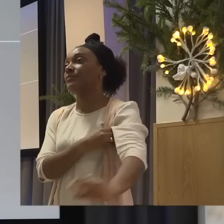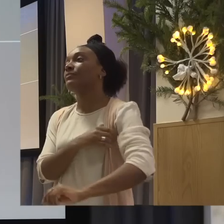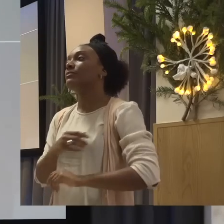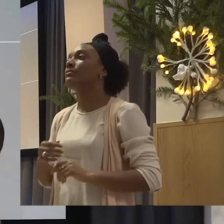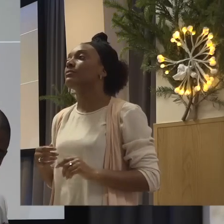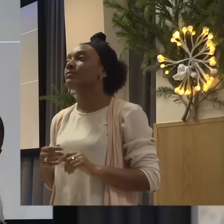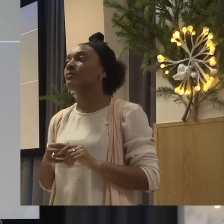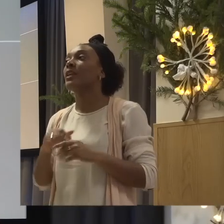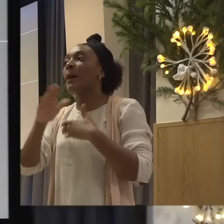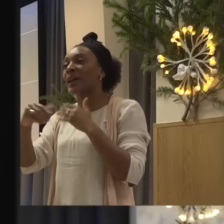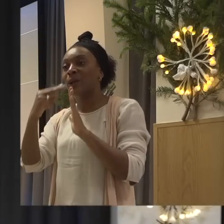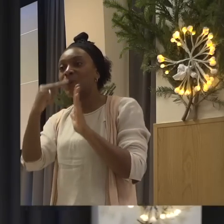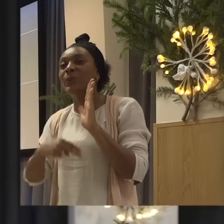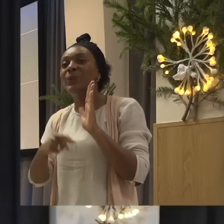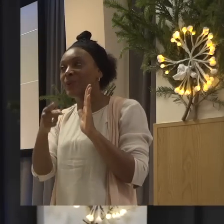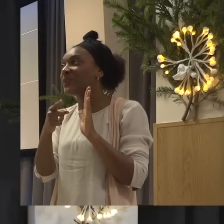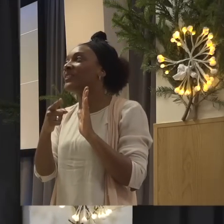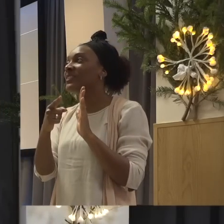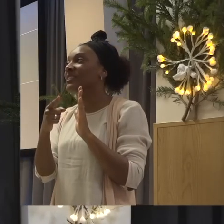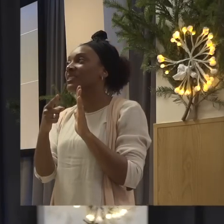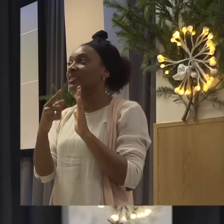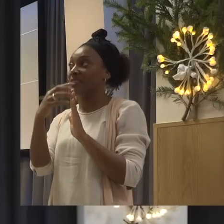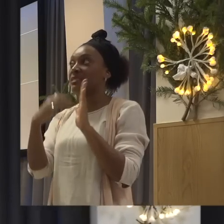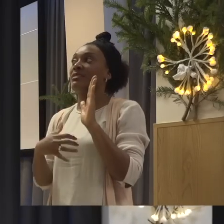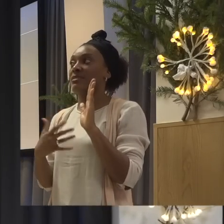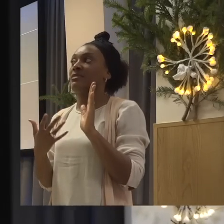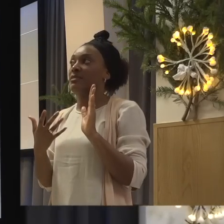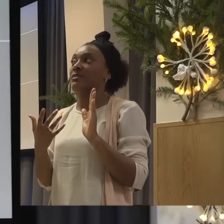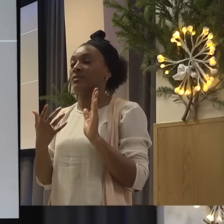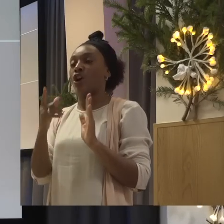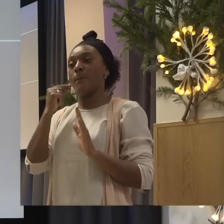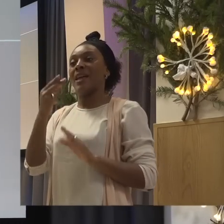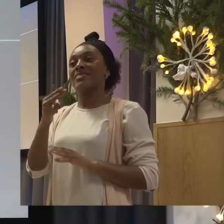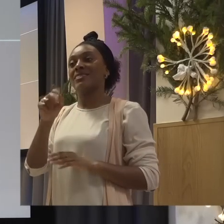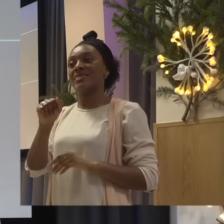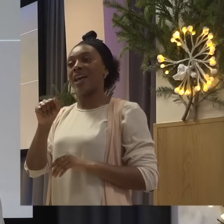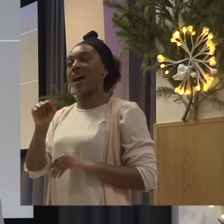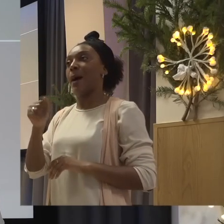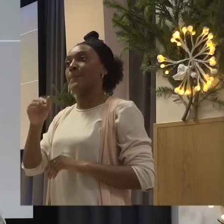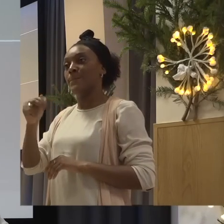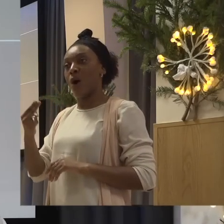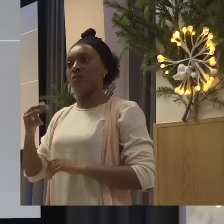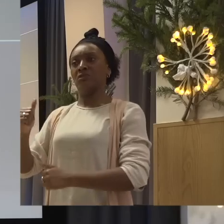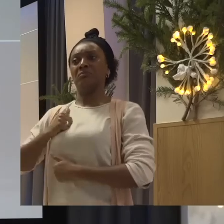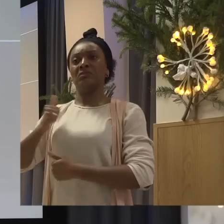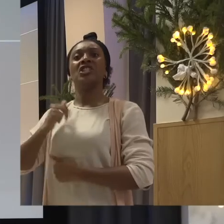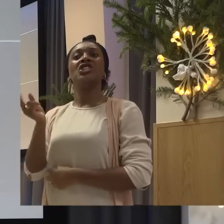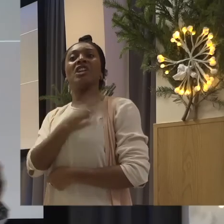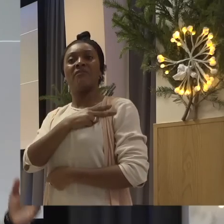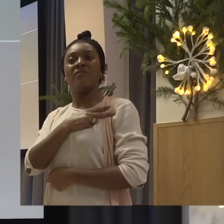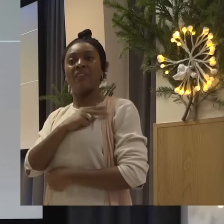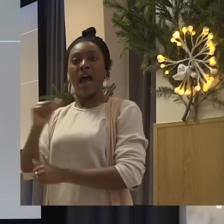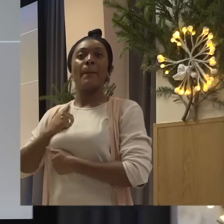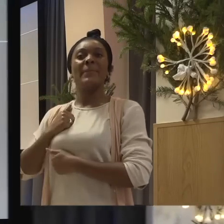On a lu le texte de cet homme, le général de l'armée de Syrie. Cet homme était un homme